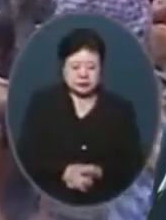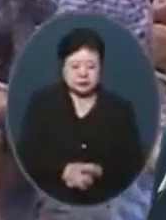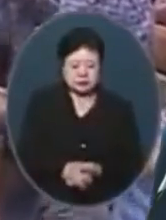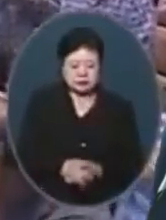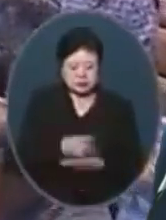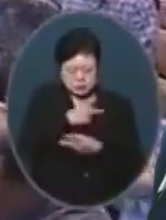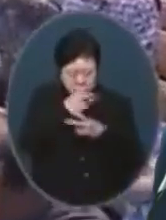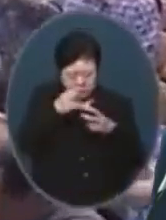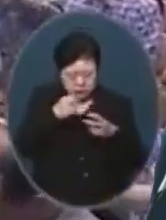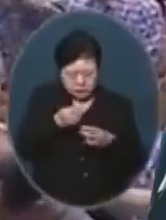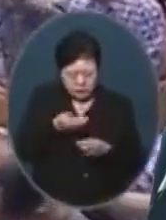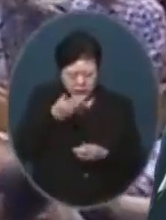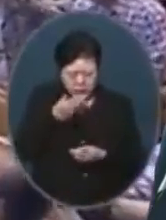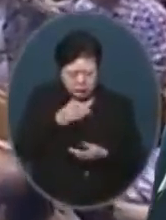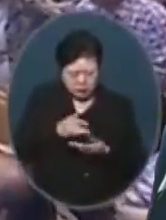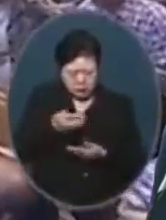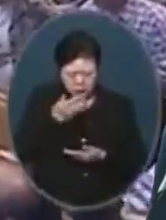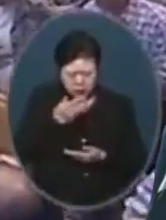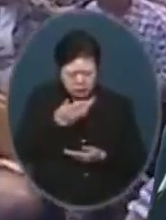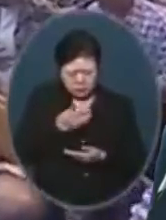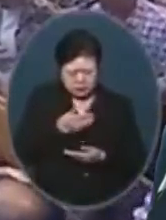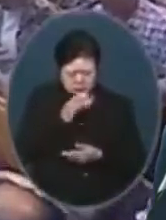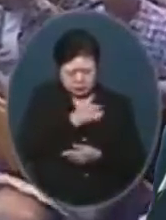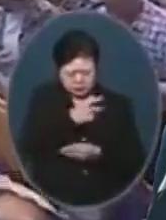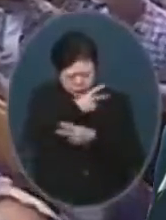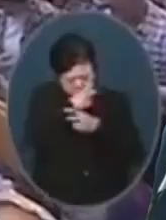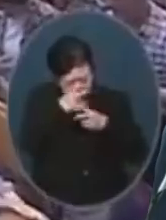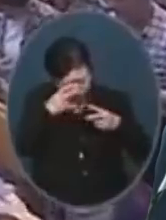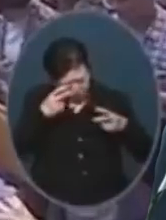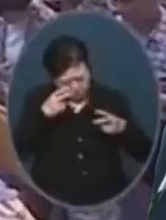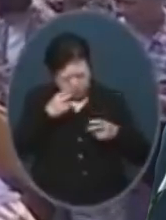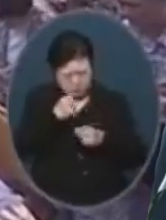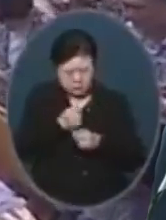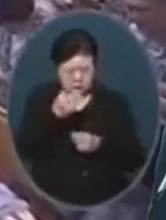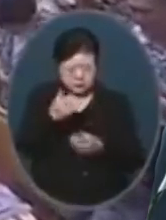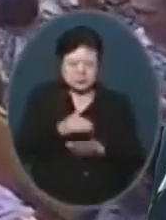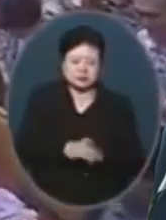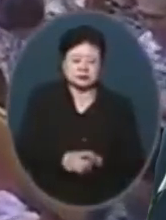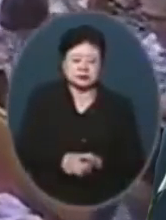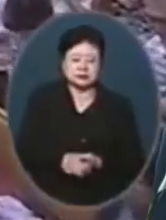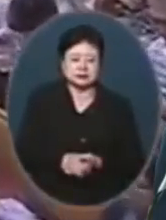먹어도 잠을 잘 못 자는 사람이 잘 잘 수 있도록 도와주셨으며